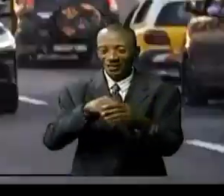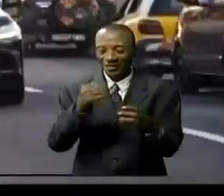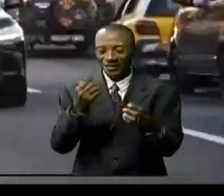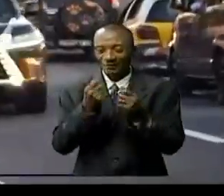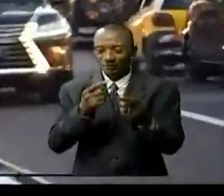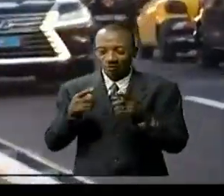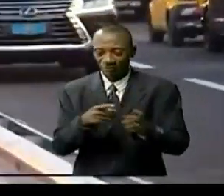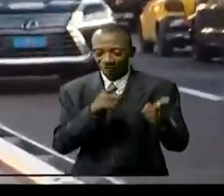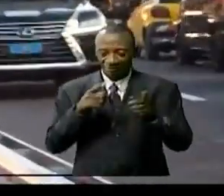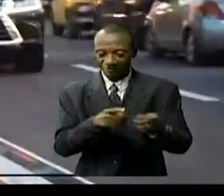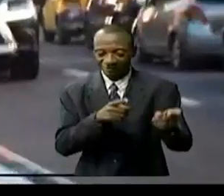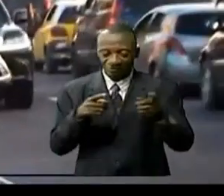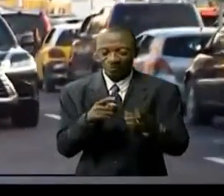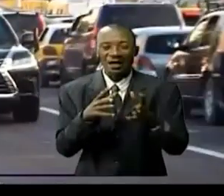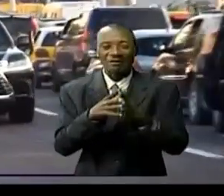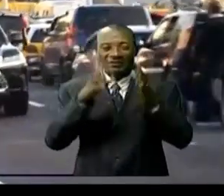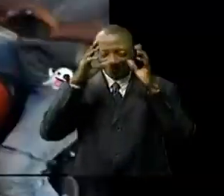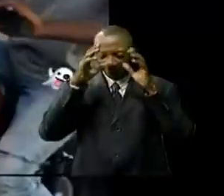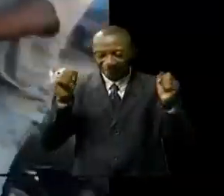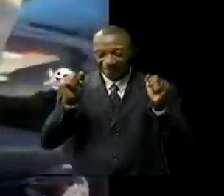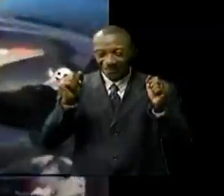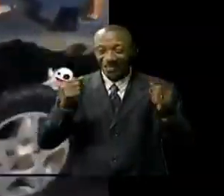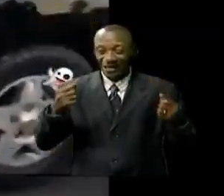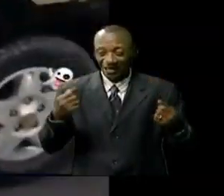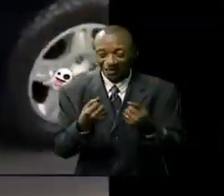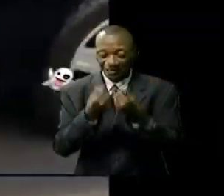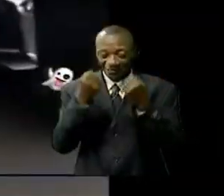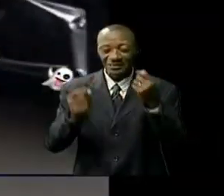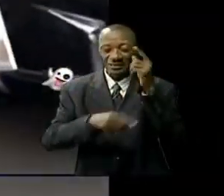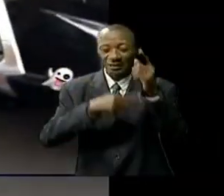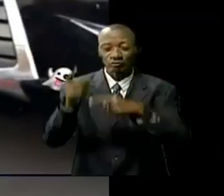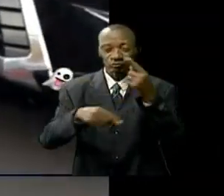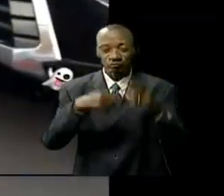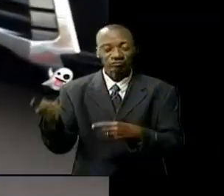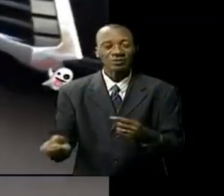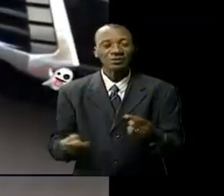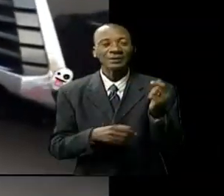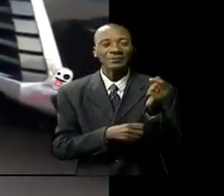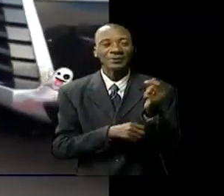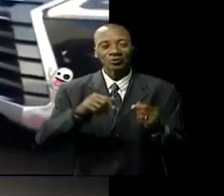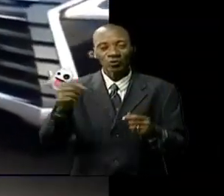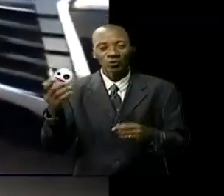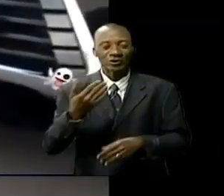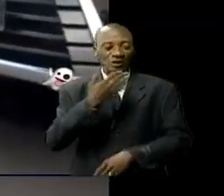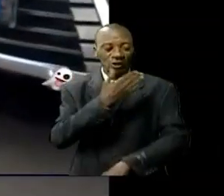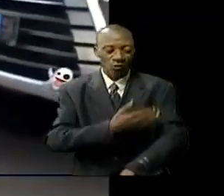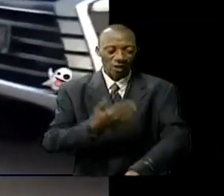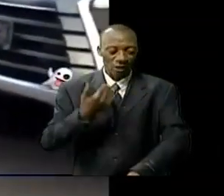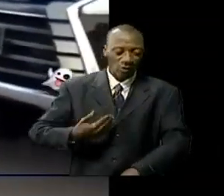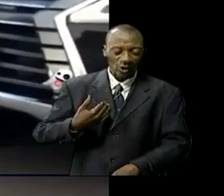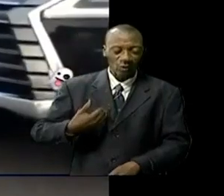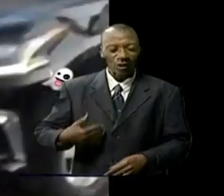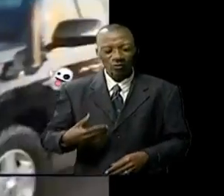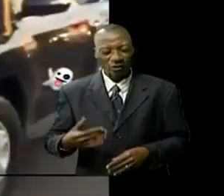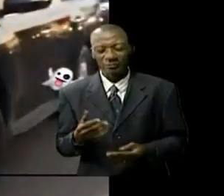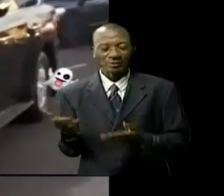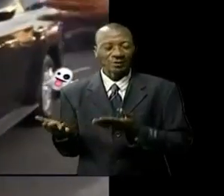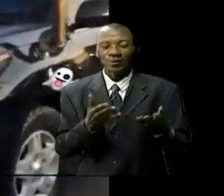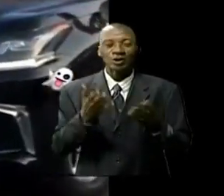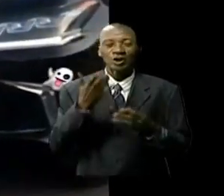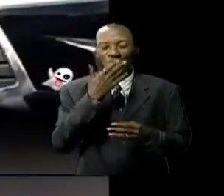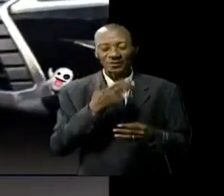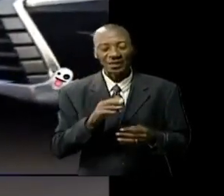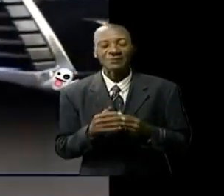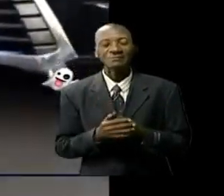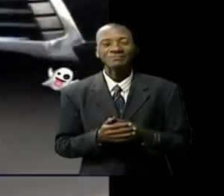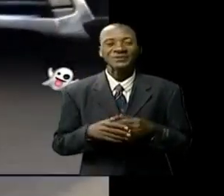présidence et avait heurté un taxi motard et son passager incrusté dans les cortèges cette vidéo devenue virale sur